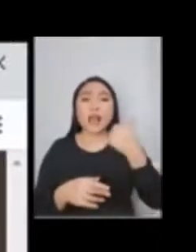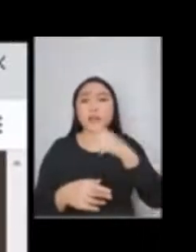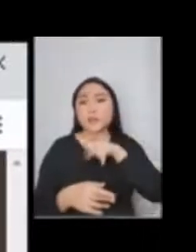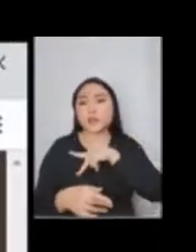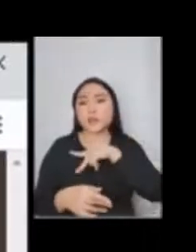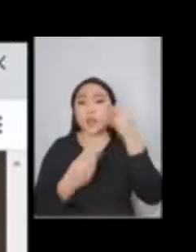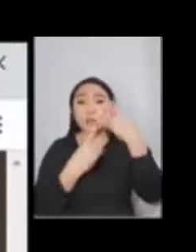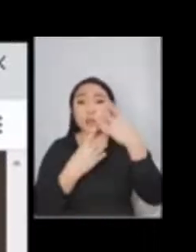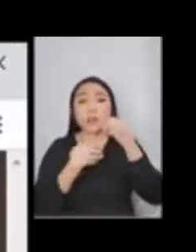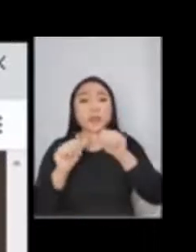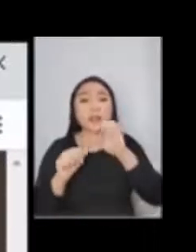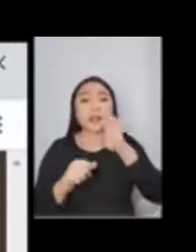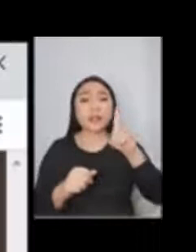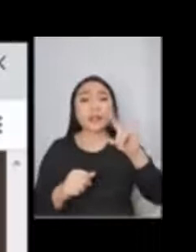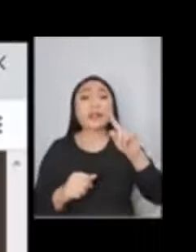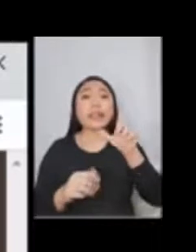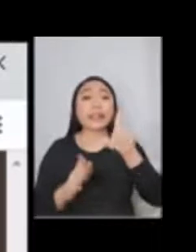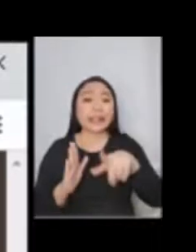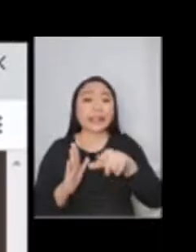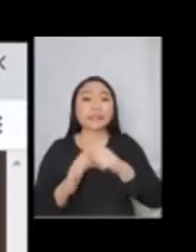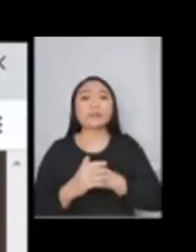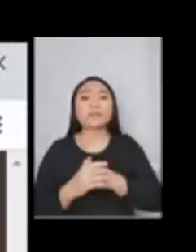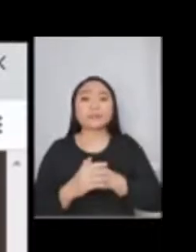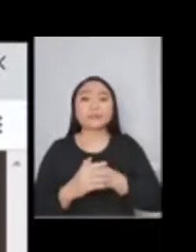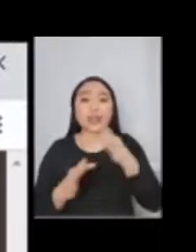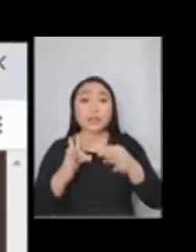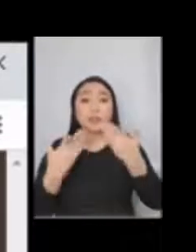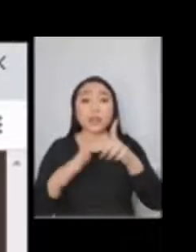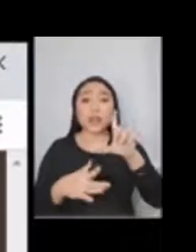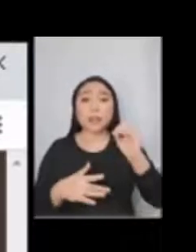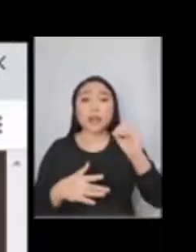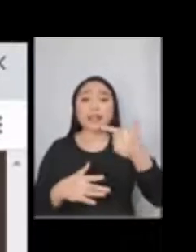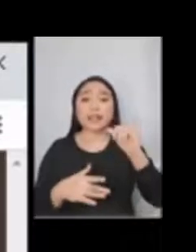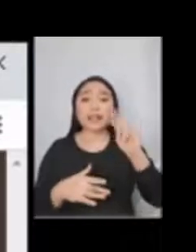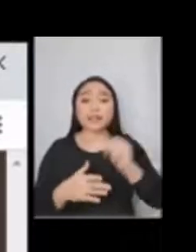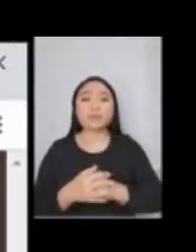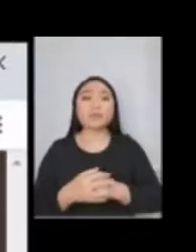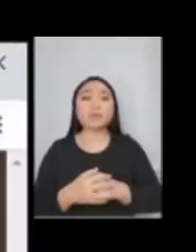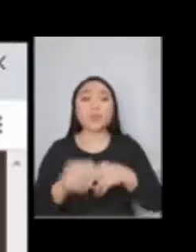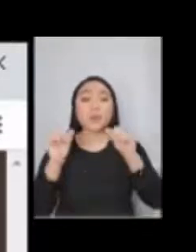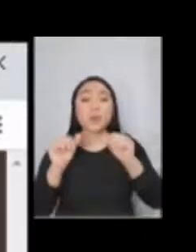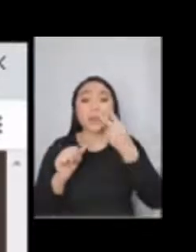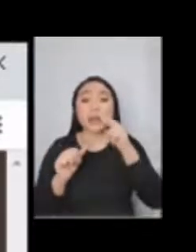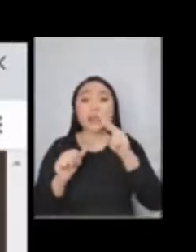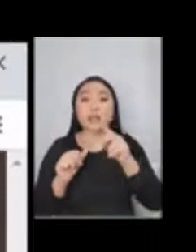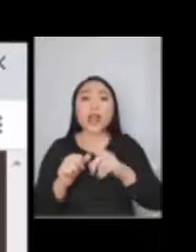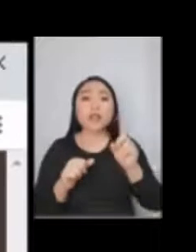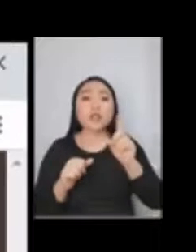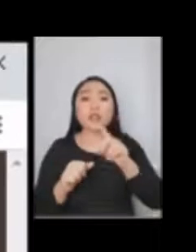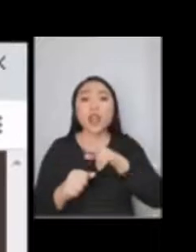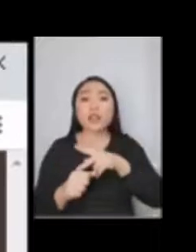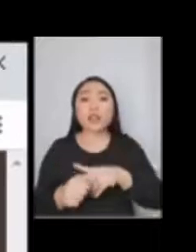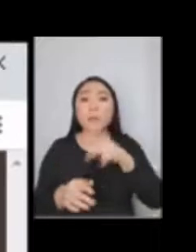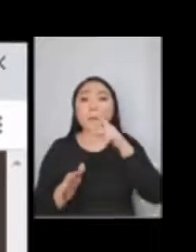impormasyong makukuha ni Starbucks ay para kay DOST-STII lamang at sa Starbucks team para gamitin to